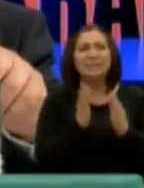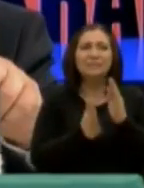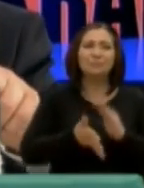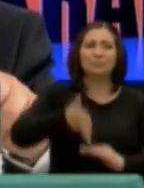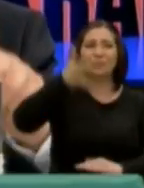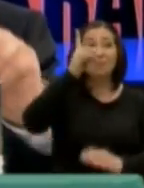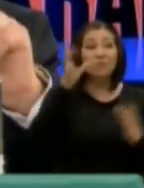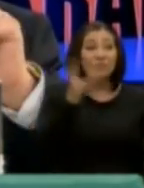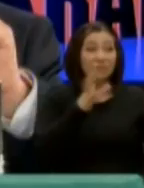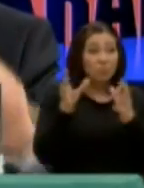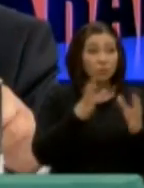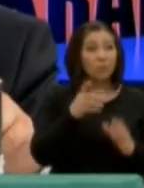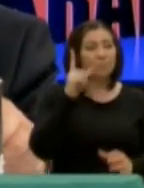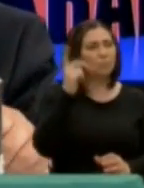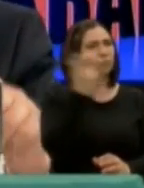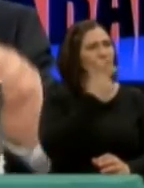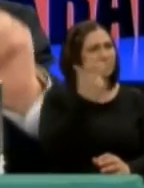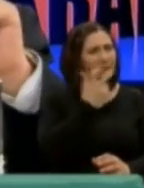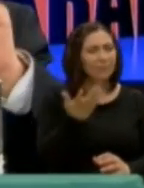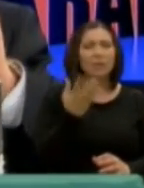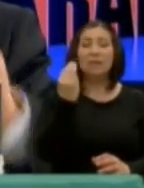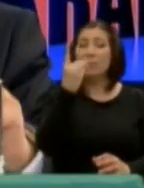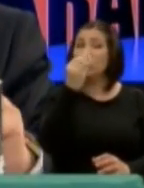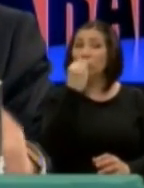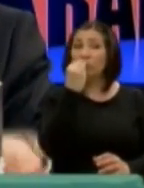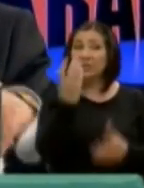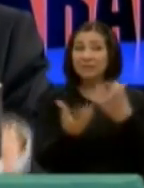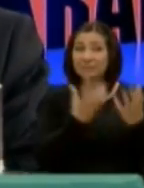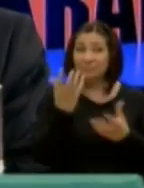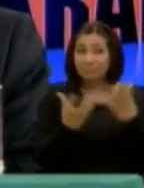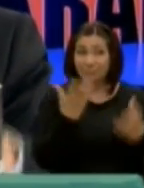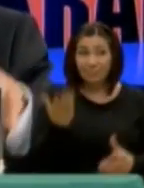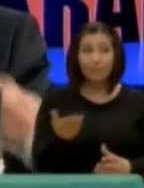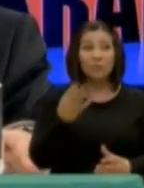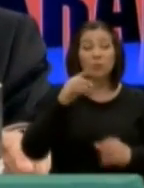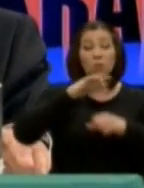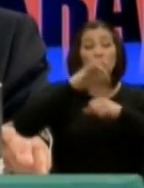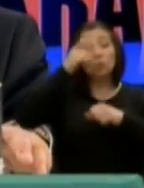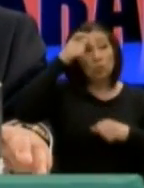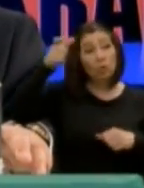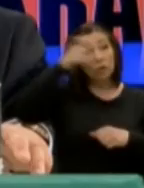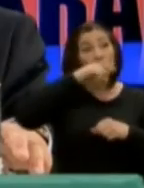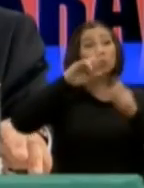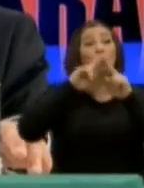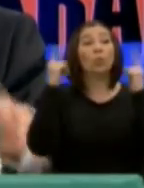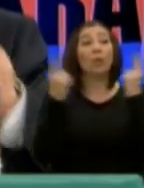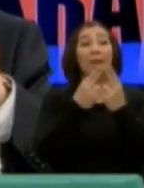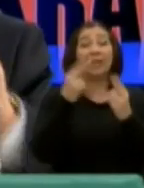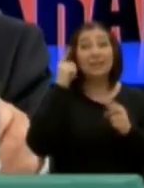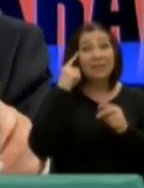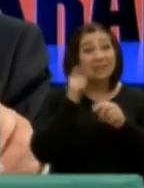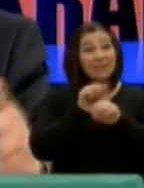Bir futbolcu, bir tane müzisyen, iyi bir mutfak sanatçısı ülkeyi dünyada tanıtır.